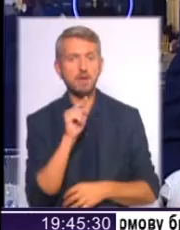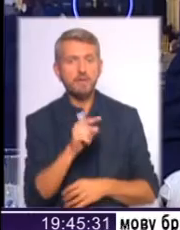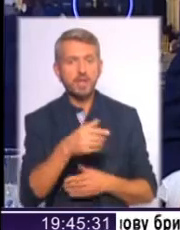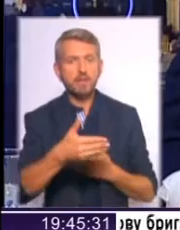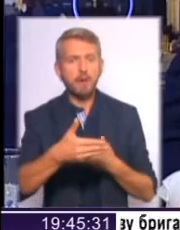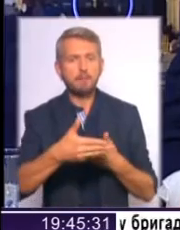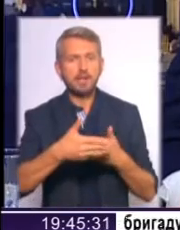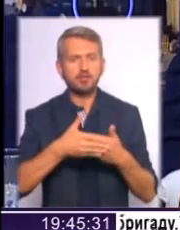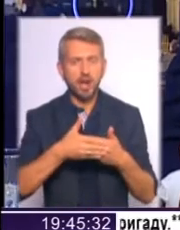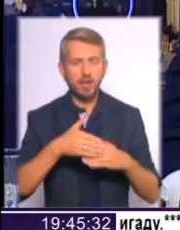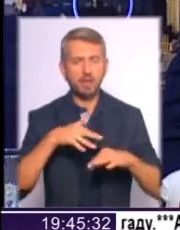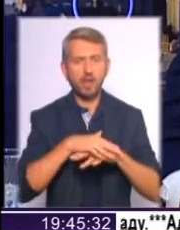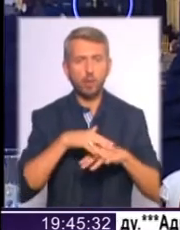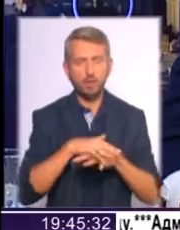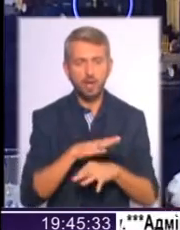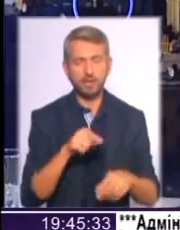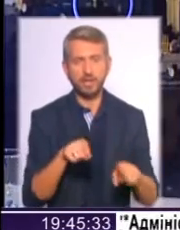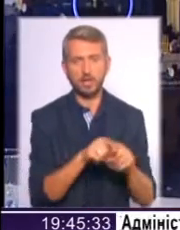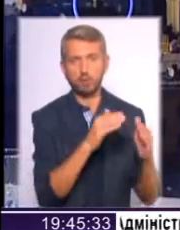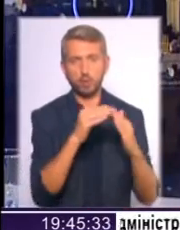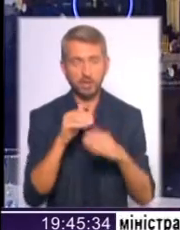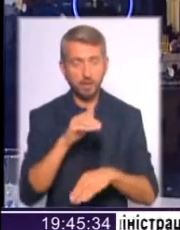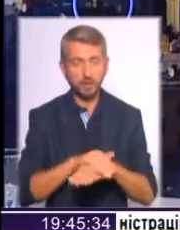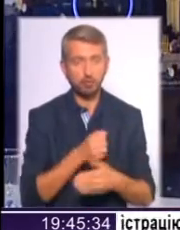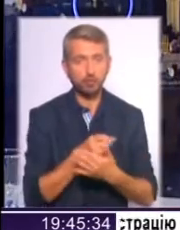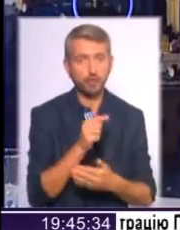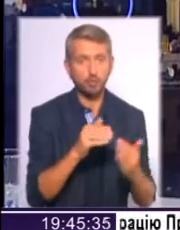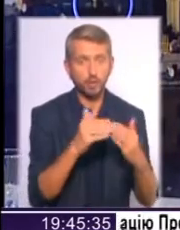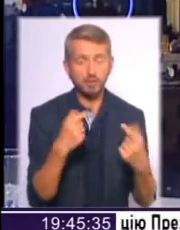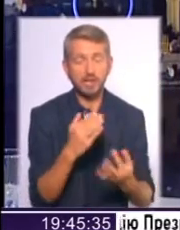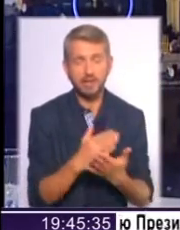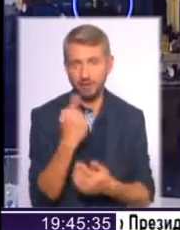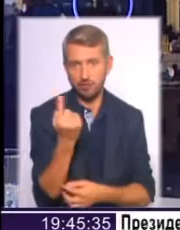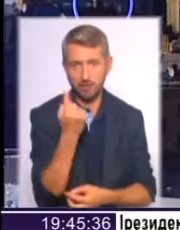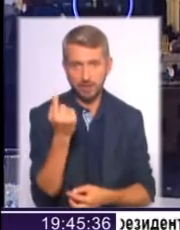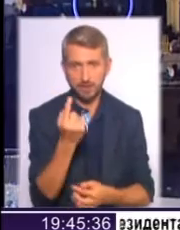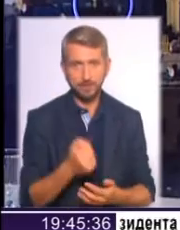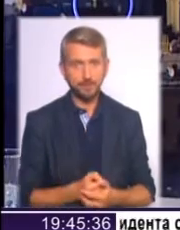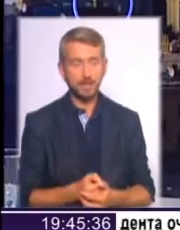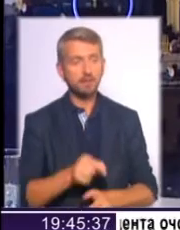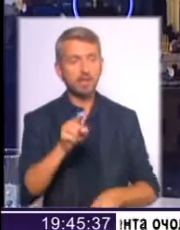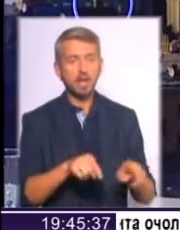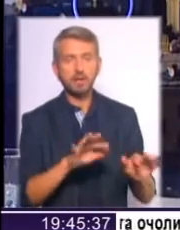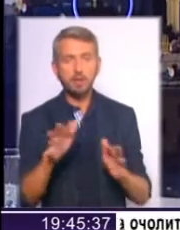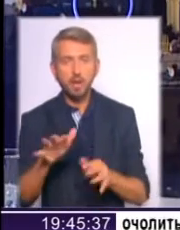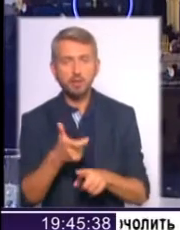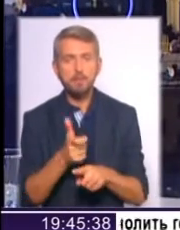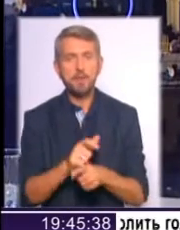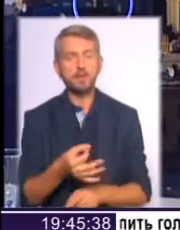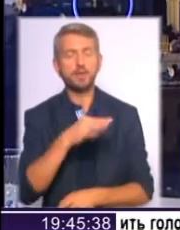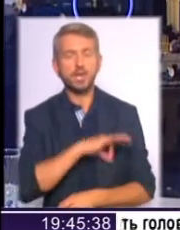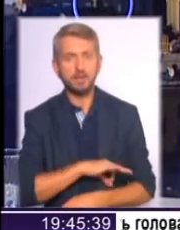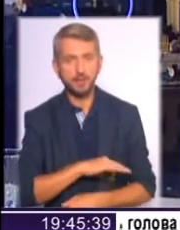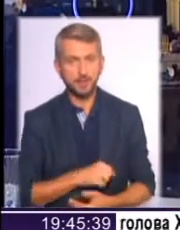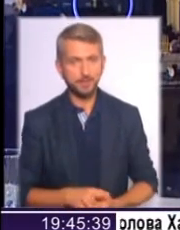наближає нарахування в таких будинках фактично до тих будинків, де є лічильник. І в деяких випадках навіть більш вигідний, тому що